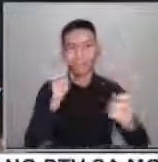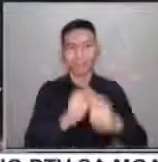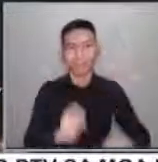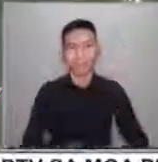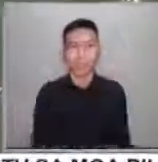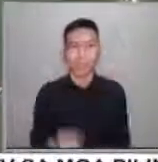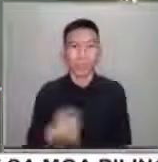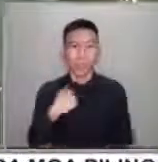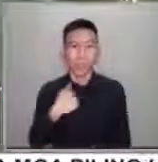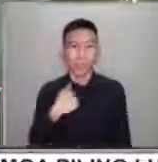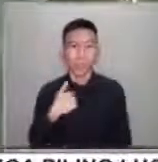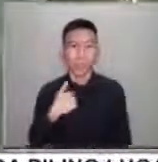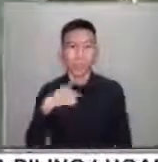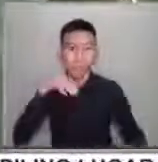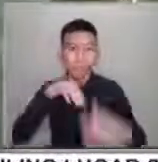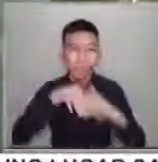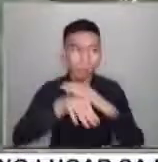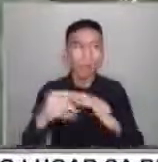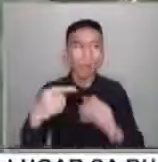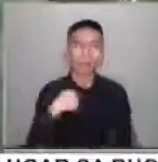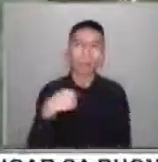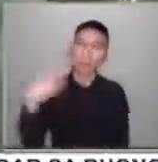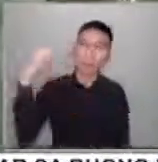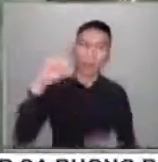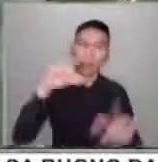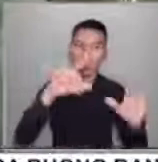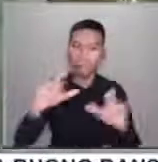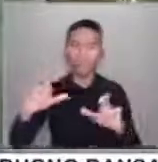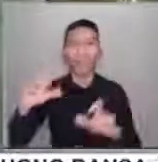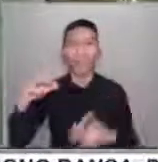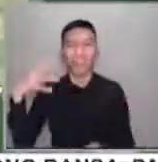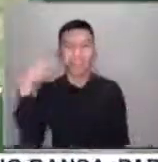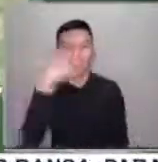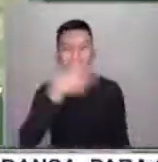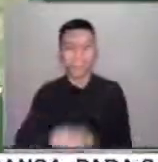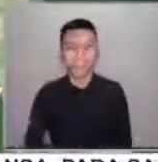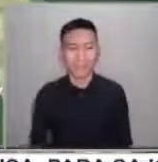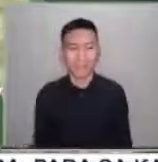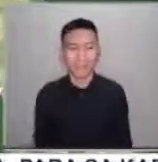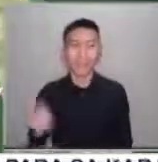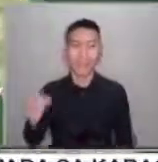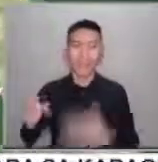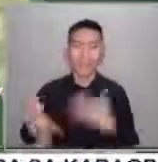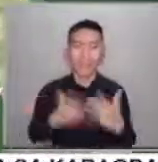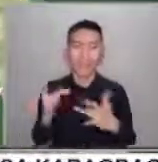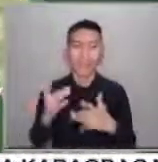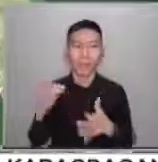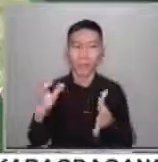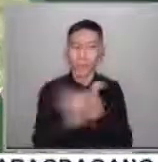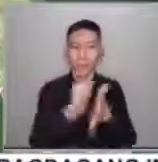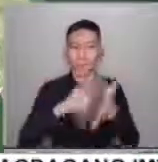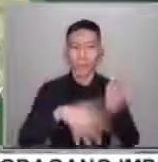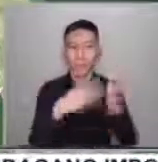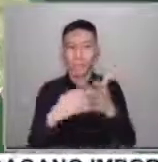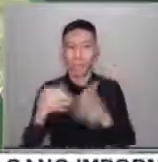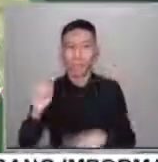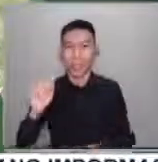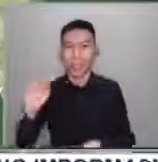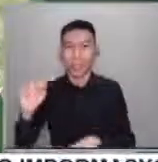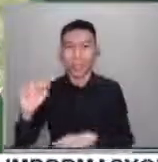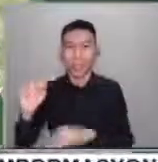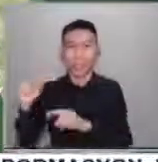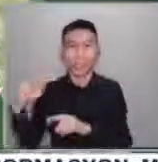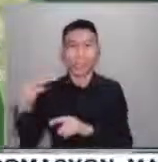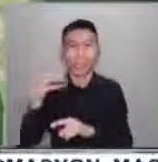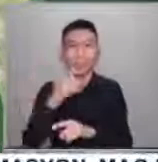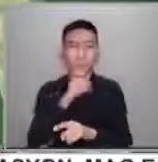Ang ganda ko eh. Dahil dito, mas tagalak pang mag-book ng flight sa Clark si Ana, kahit nakatira pa sa Metro Manila. Well, you don't see a lot